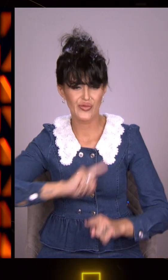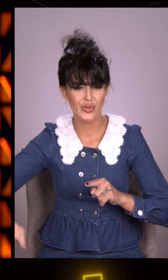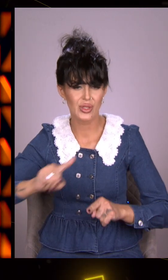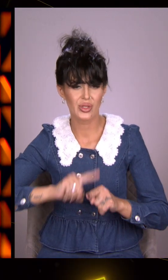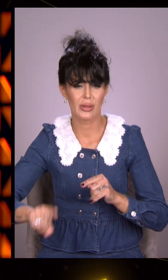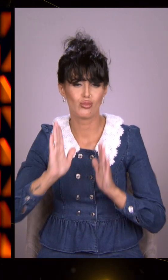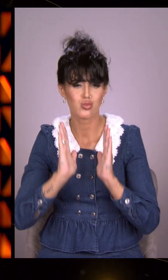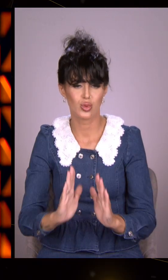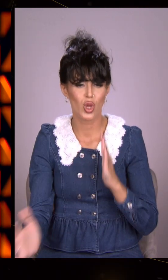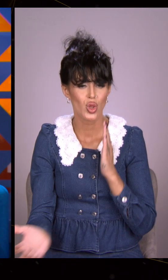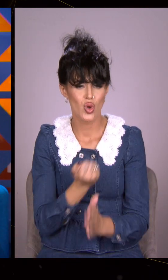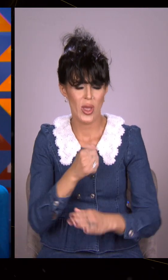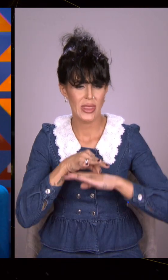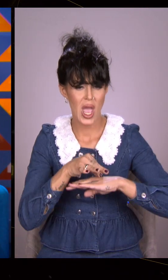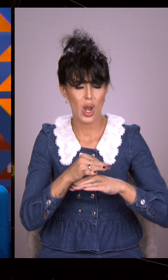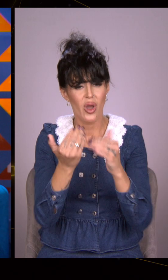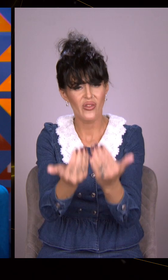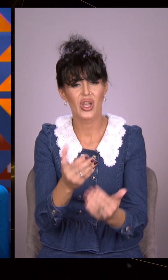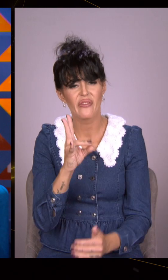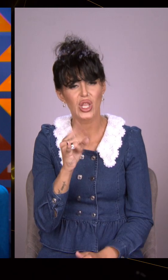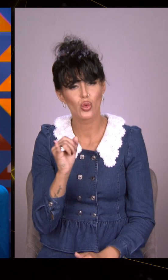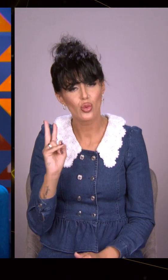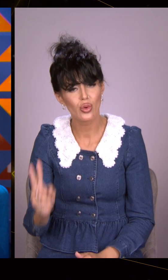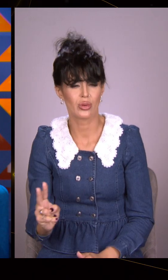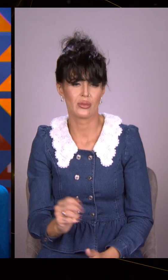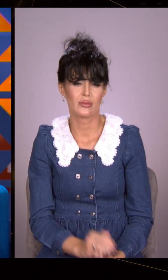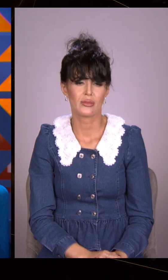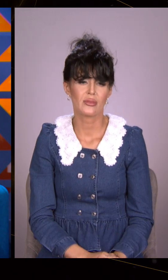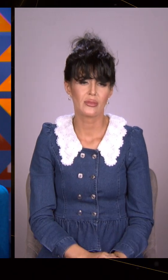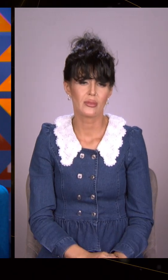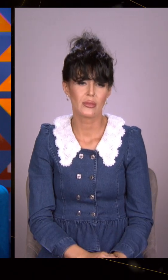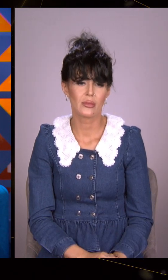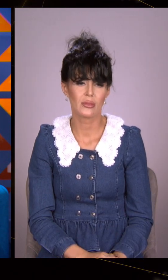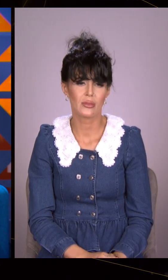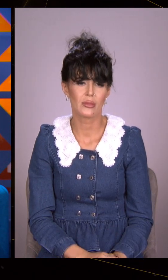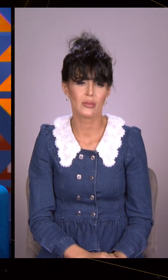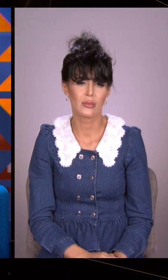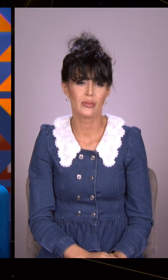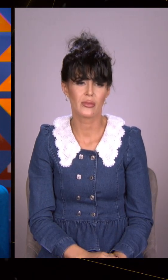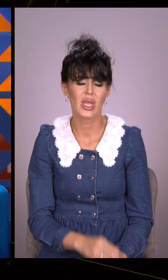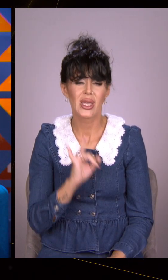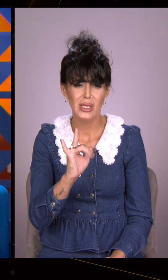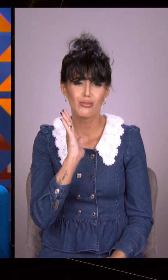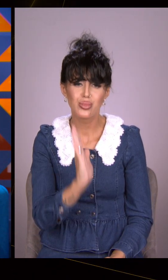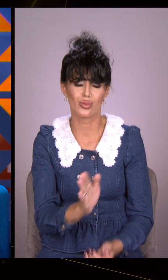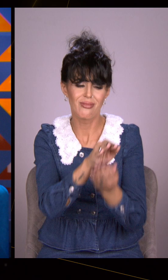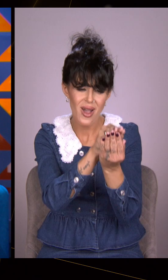знайдуть вашого онука. І дякую. Вам буде куди приходити до нього.